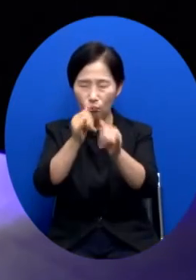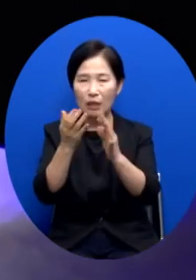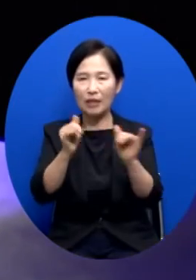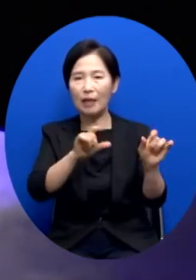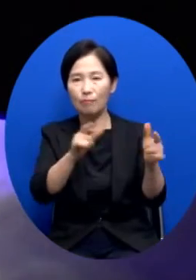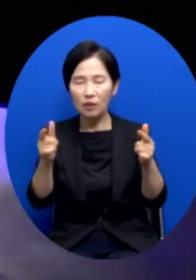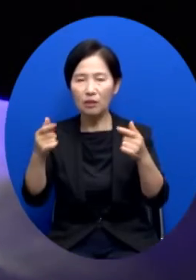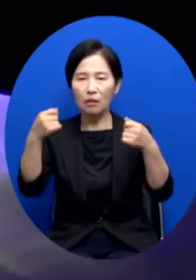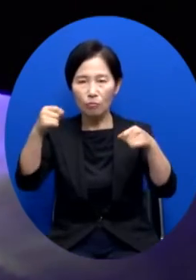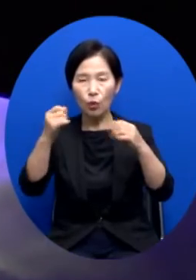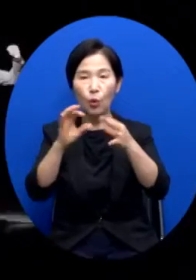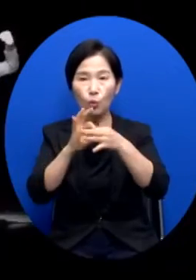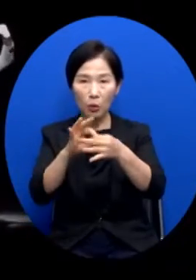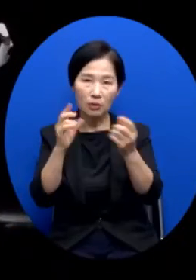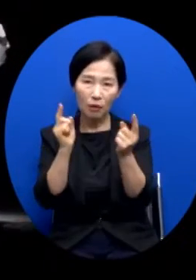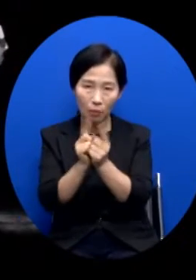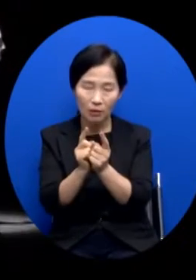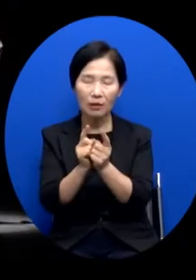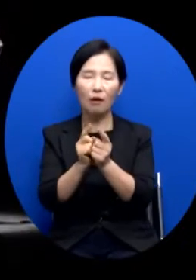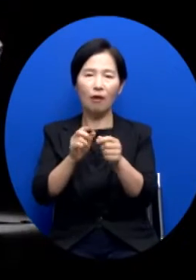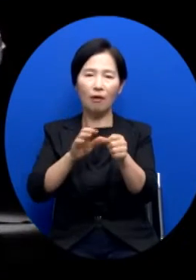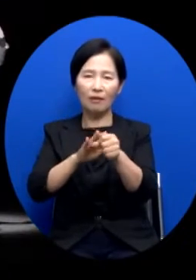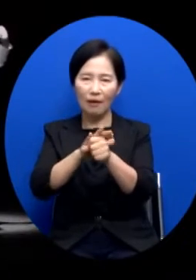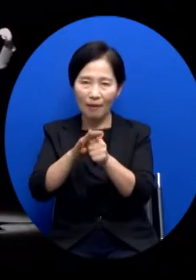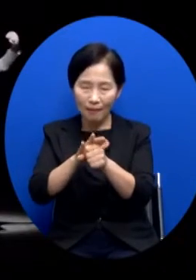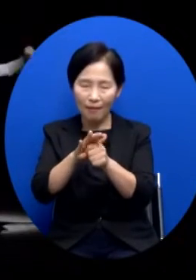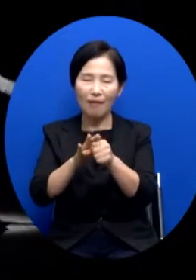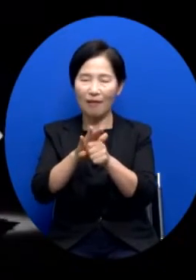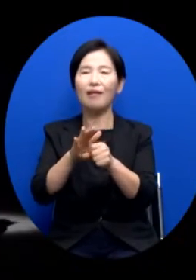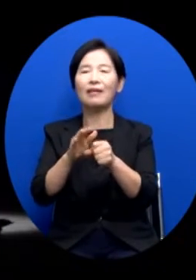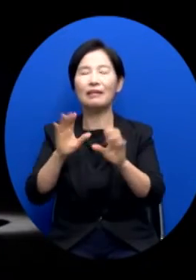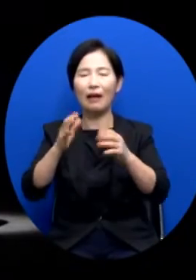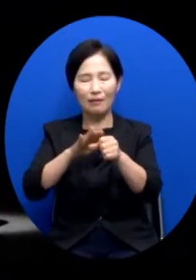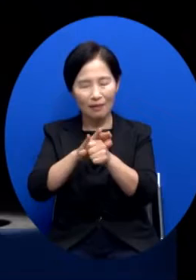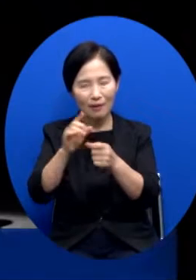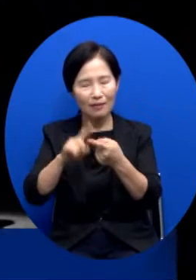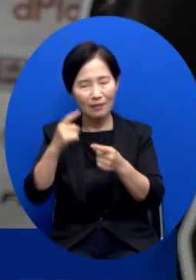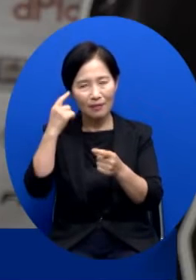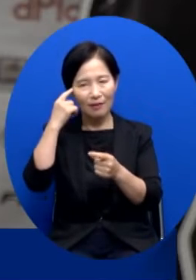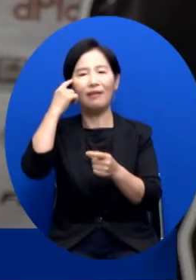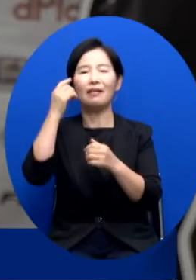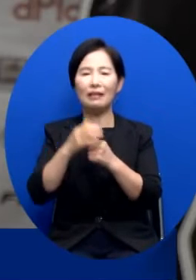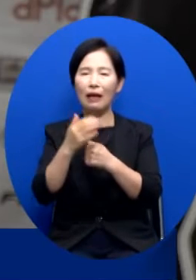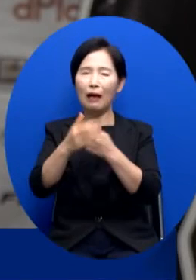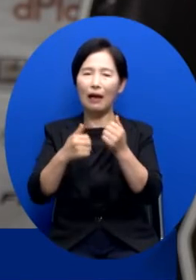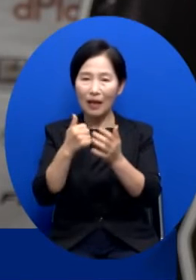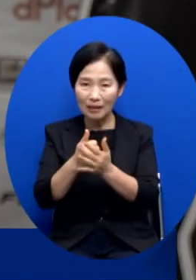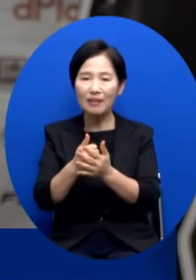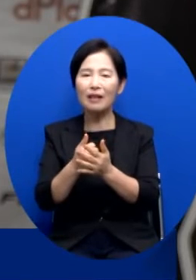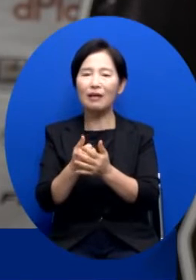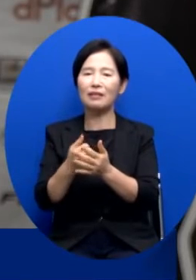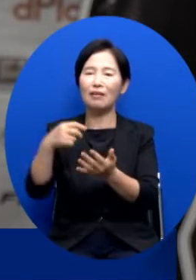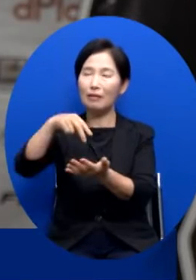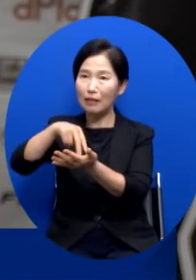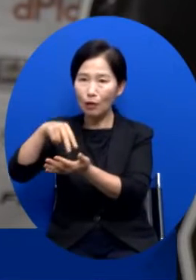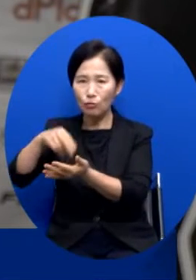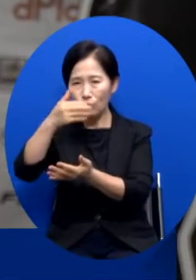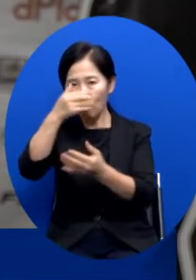통해 만나보며 조국애를 느낄 수 있었습니다. 하나님께서 세우신 그 젊은 한 분 한